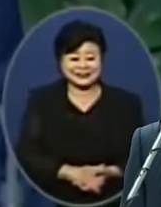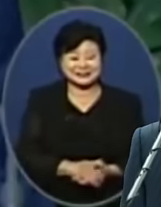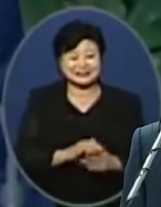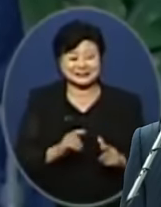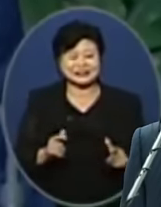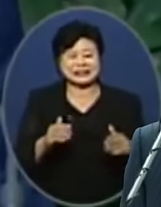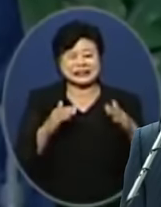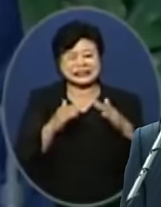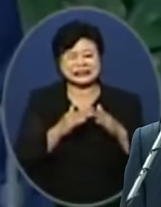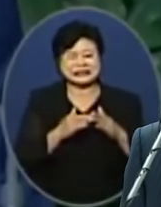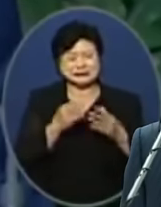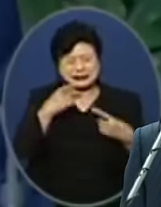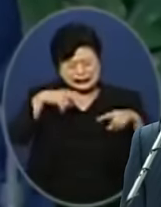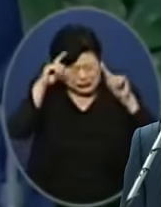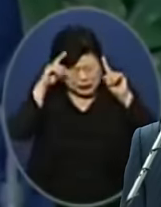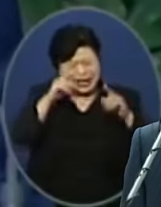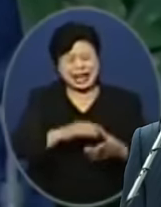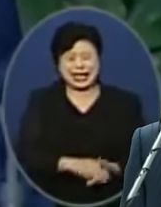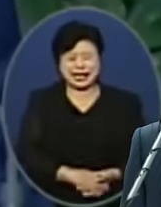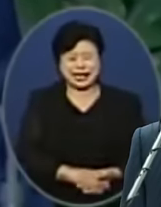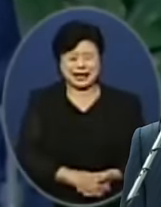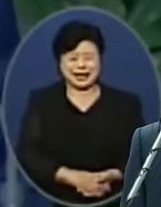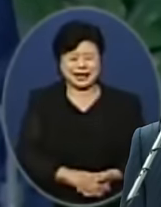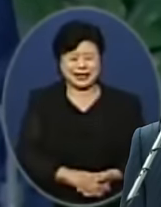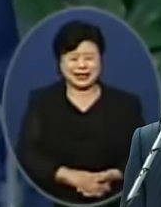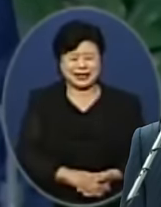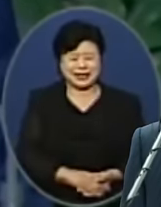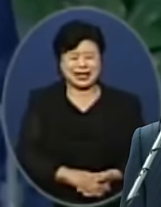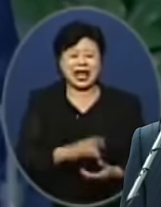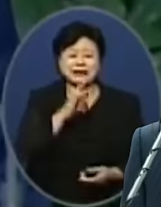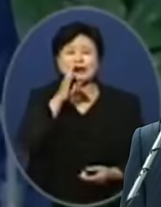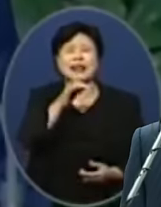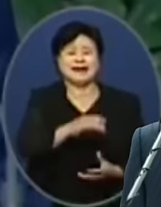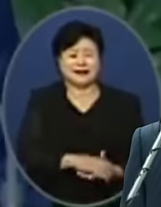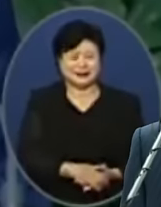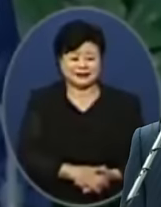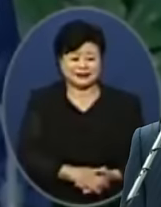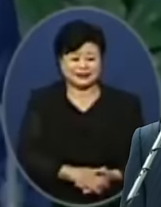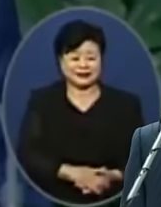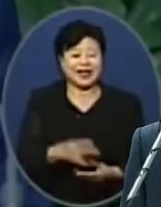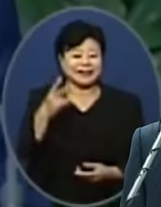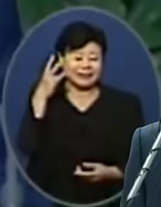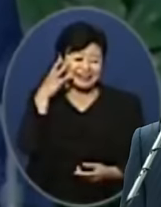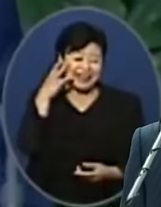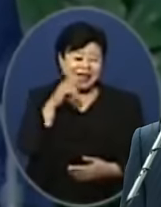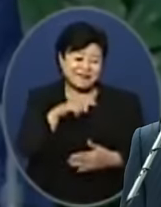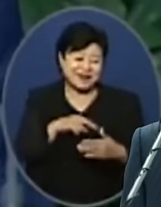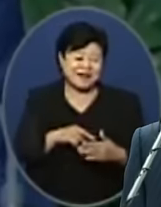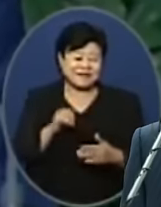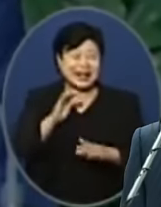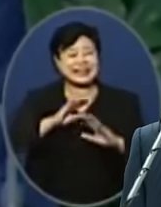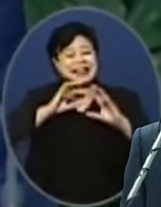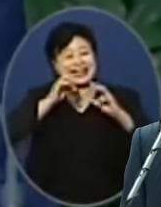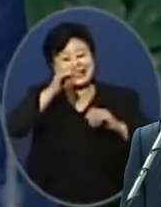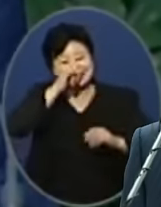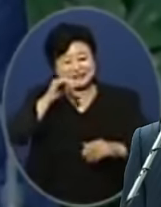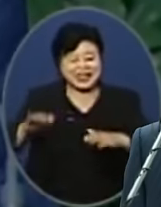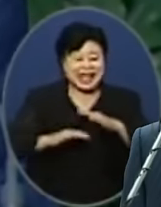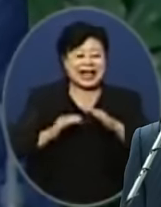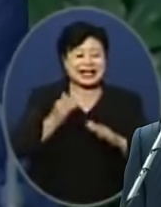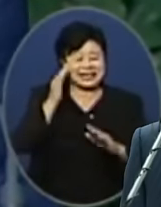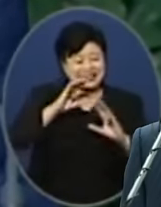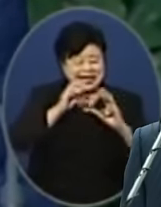아니요, 우리 집이 생지옥입니다. 그러면 절대 안 되지 않아요. 예, 마음 천국, 가정